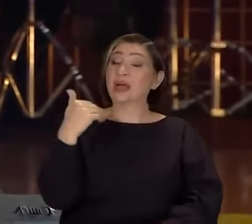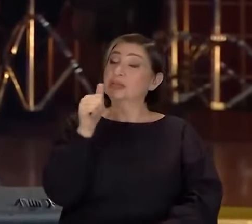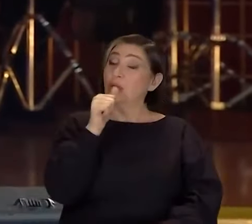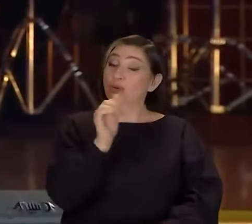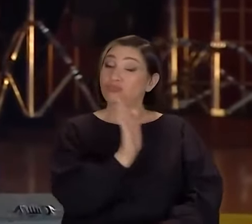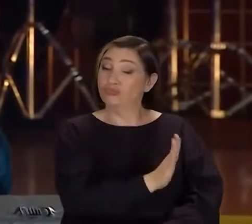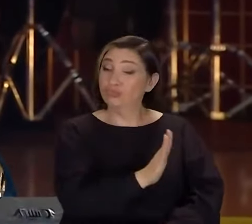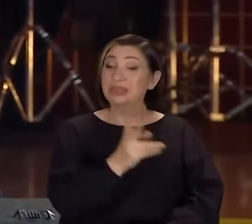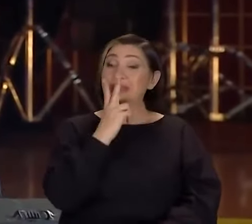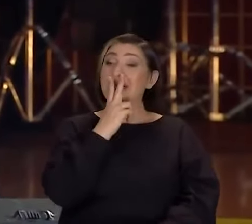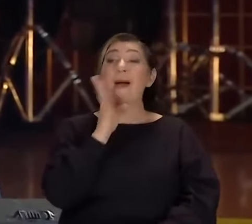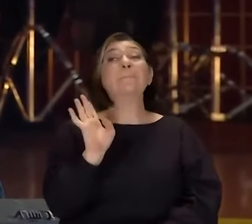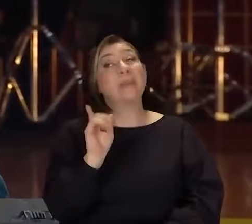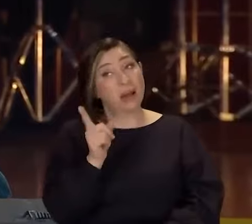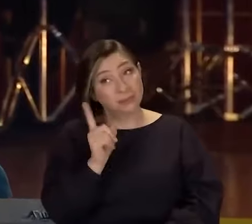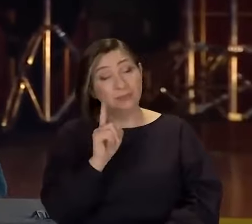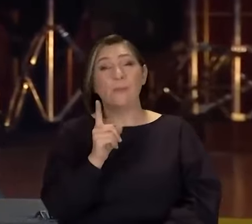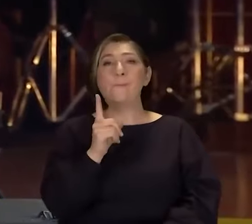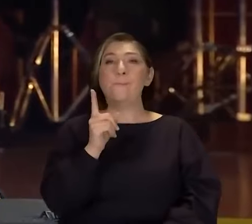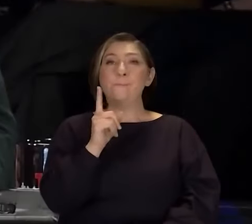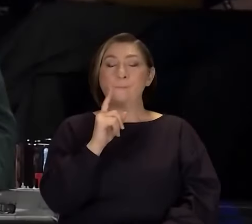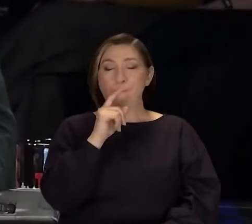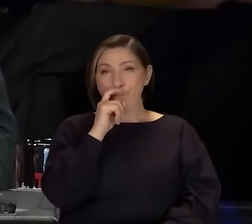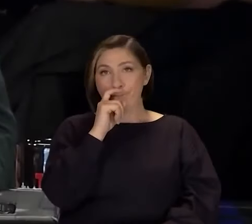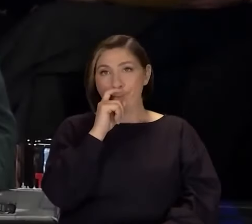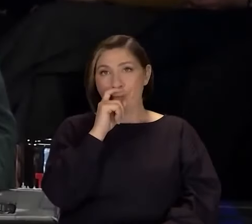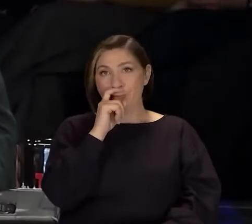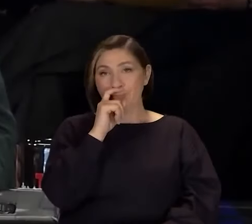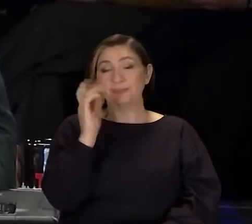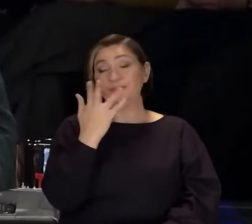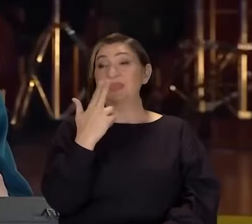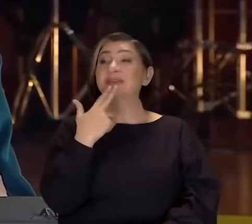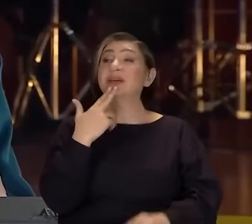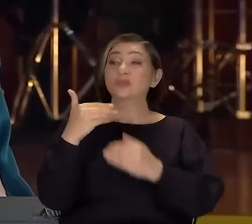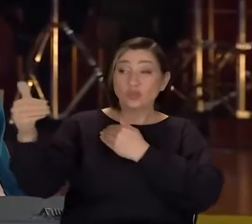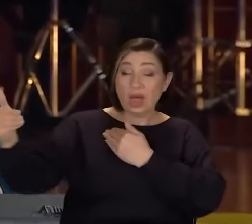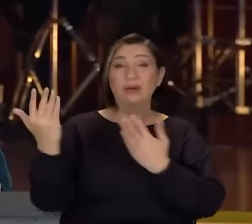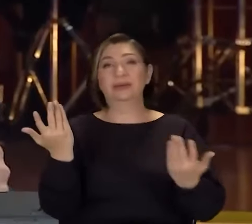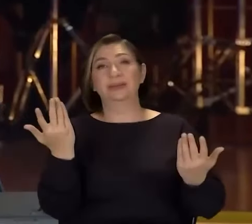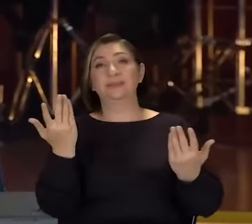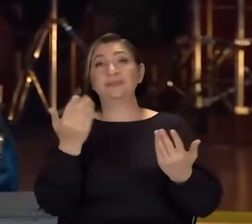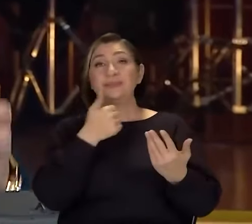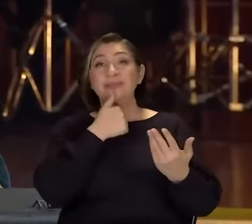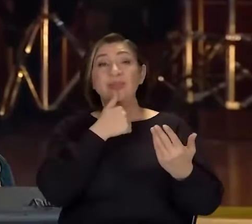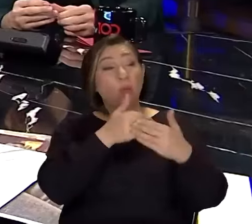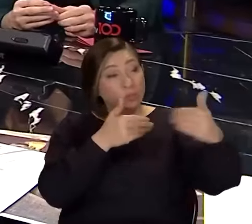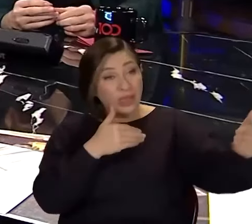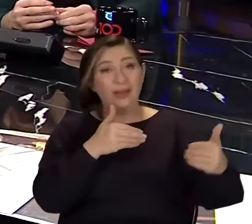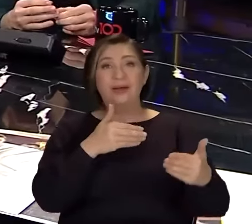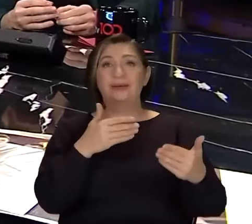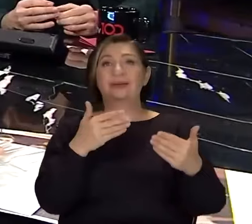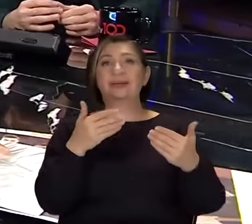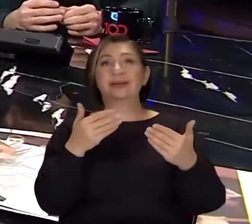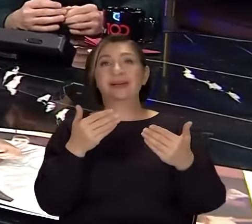alkolden uzak dur, sigaradan uzak dur, ondan sonra işte kadınlardan uzak dur, erkeklerden de uzak